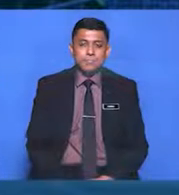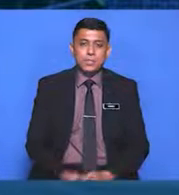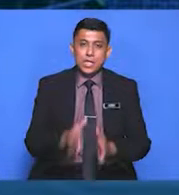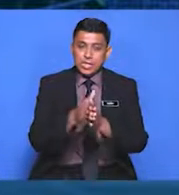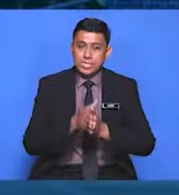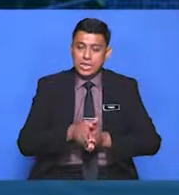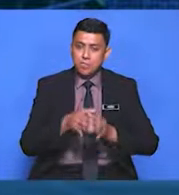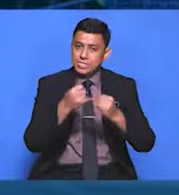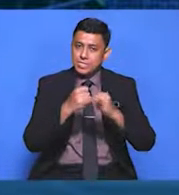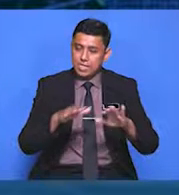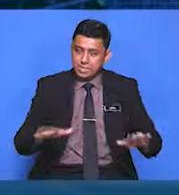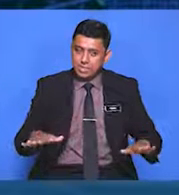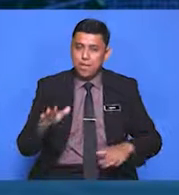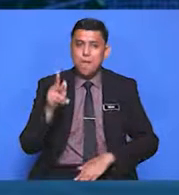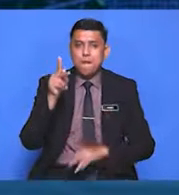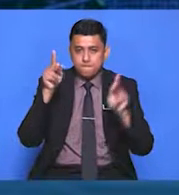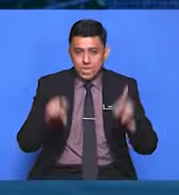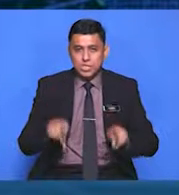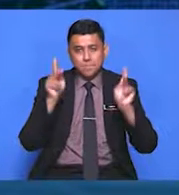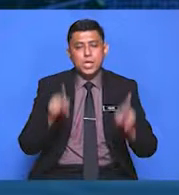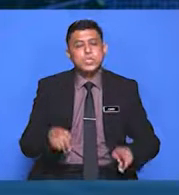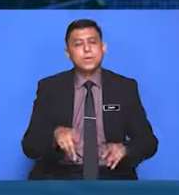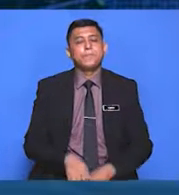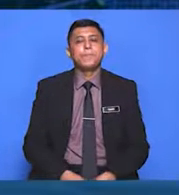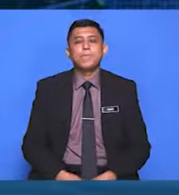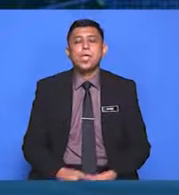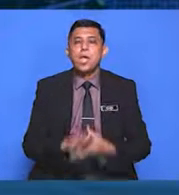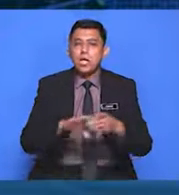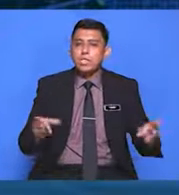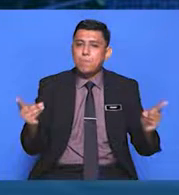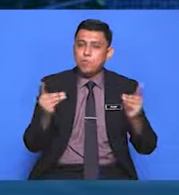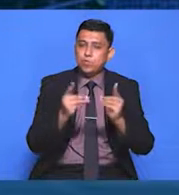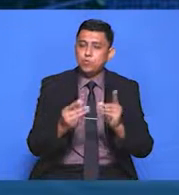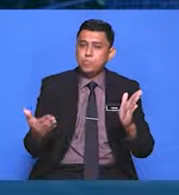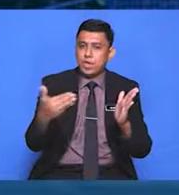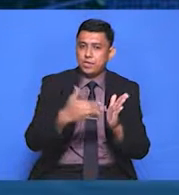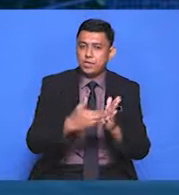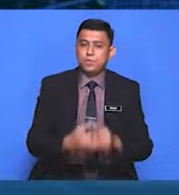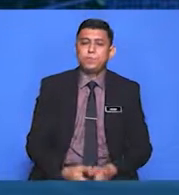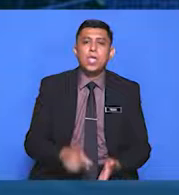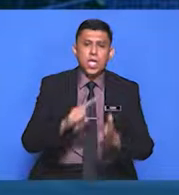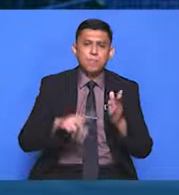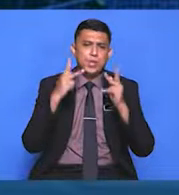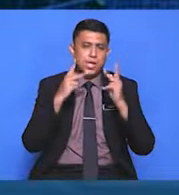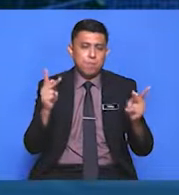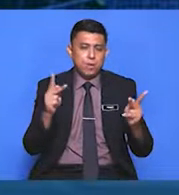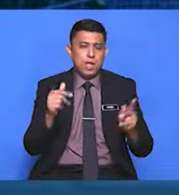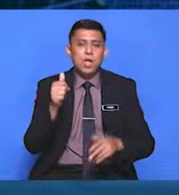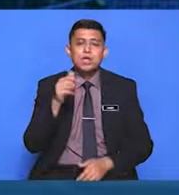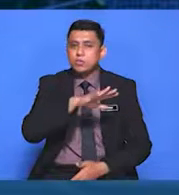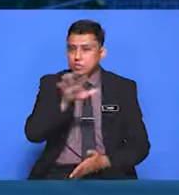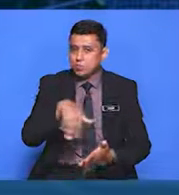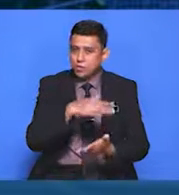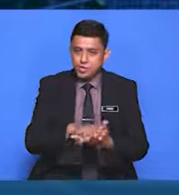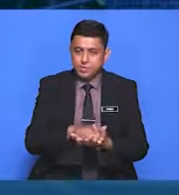Salam sejahtera, pelajar-pelajar. Selamat bertemu kembali. Apa khabar, pelajar-pelajar